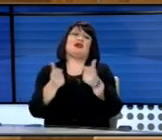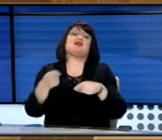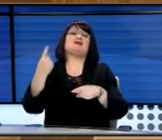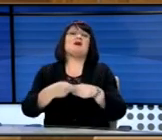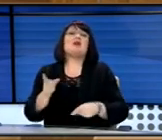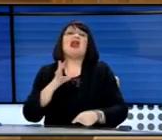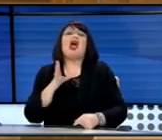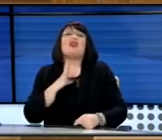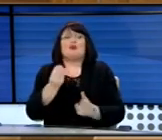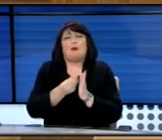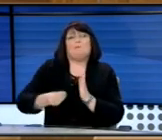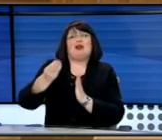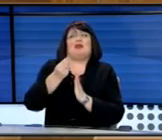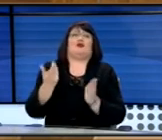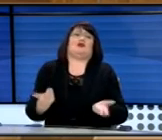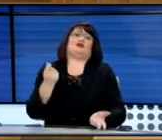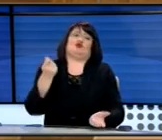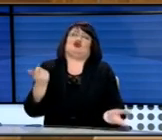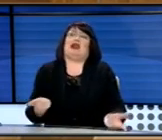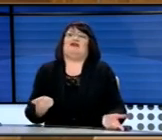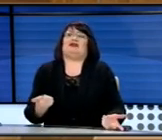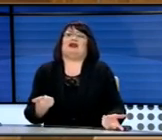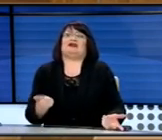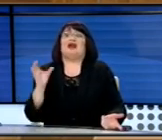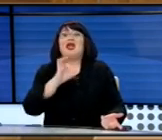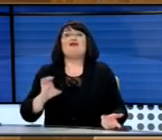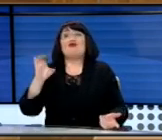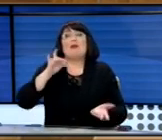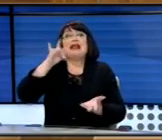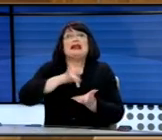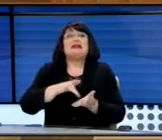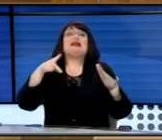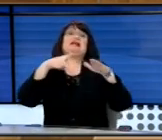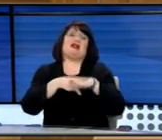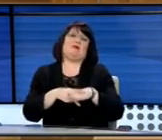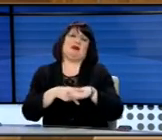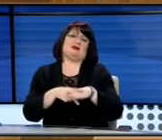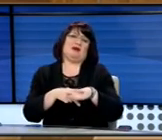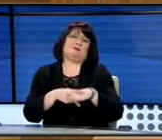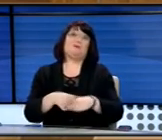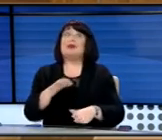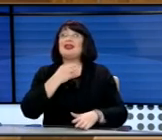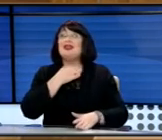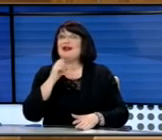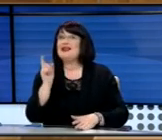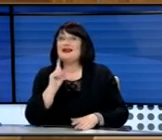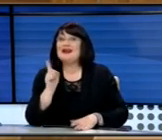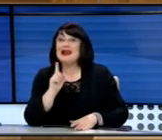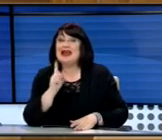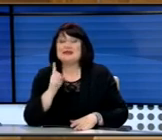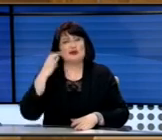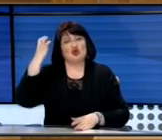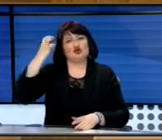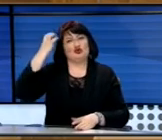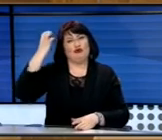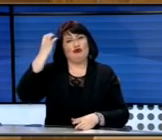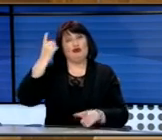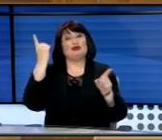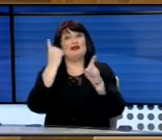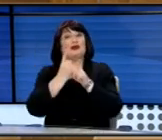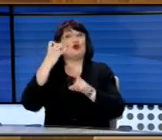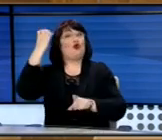σε πληθωριστικό χρήμα που κόβει η Ευρωπαϊκή Κεντρική Τράπεζα. Δεν χρειάζεται να είναι κανείς σοφός,